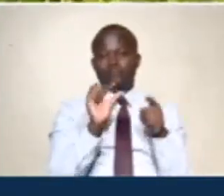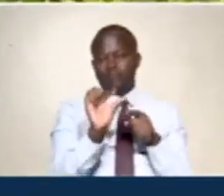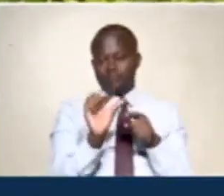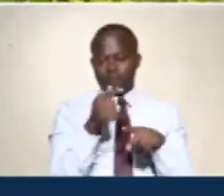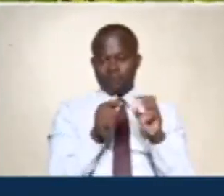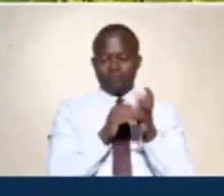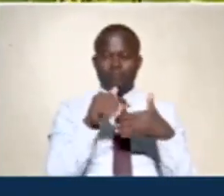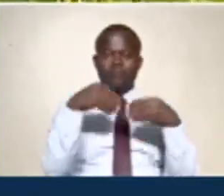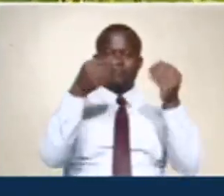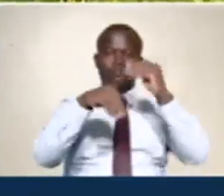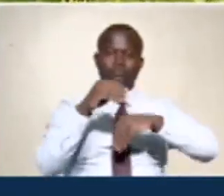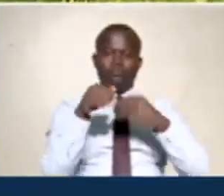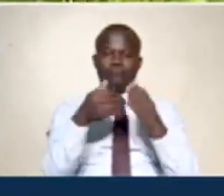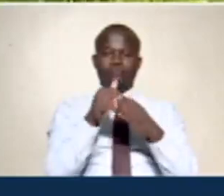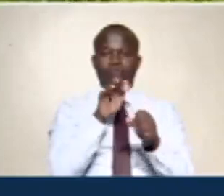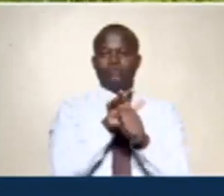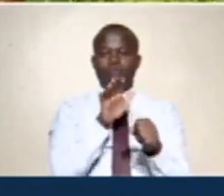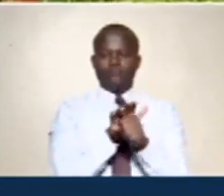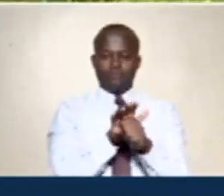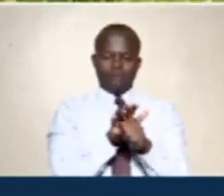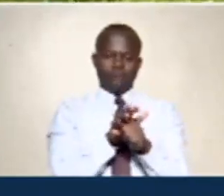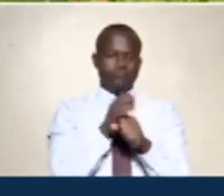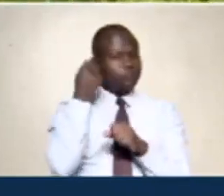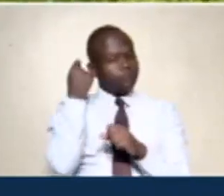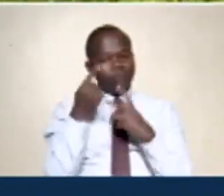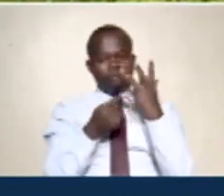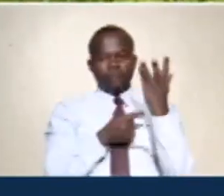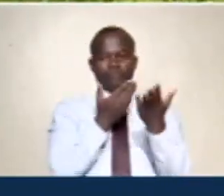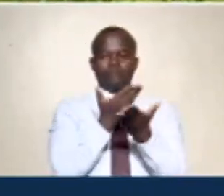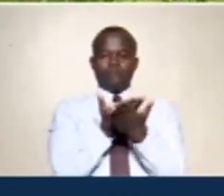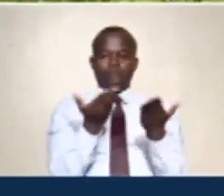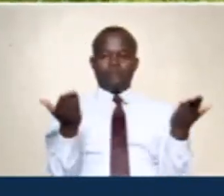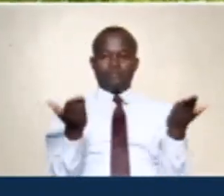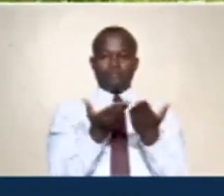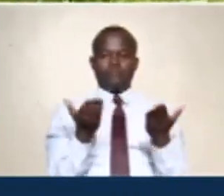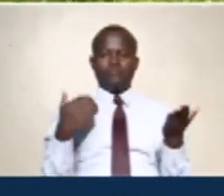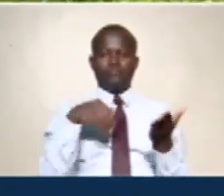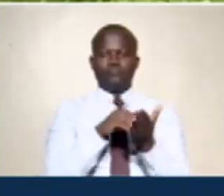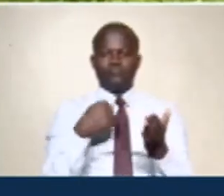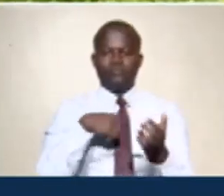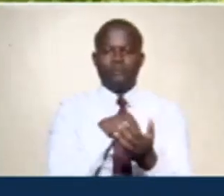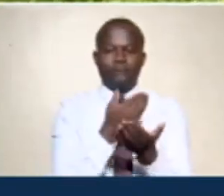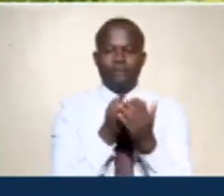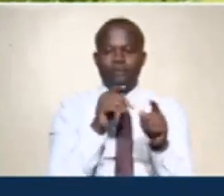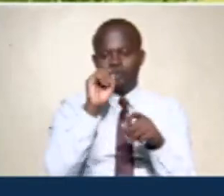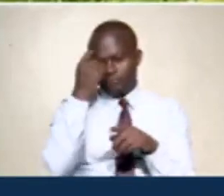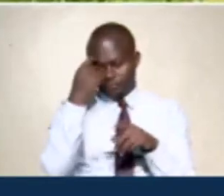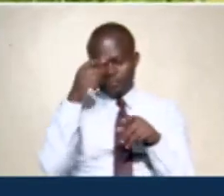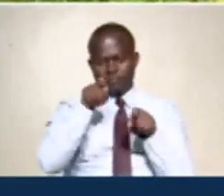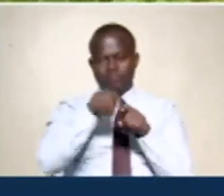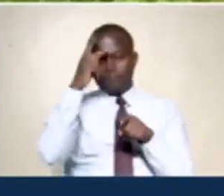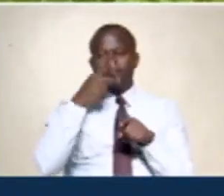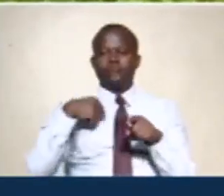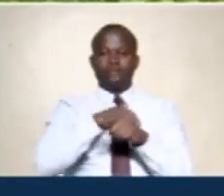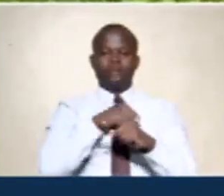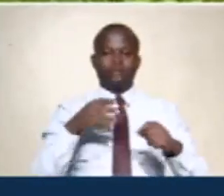hatoya hagatanga umusaruro mwinshi ubwo ikintu cyane cyane twasabaga tukasaba nka leta nk'umubyeyi wacu nk'uko yashyize ingufu